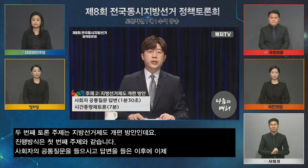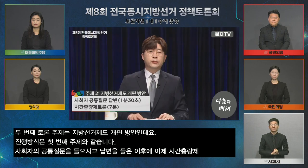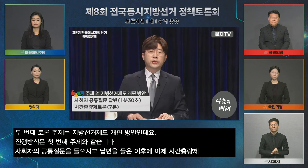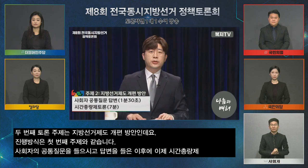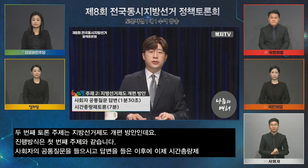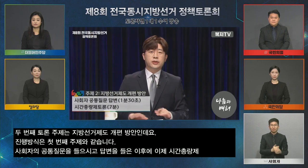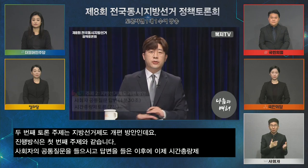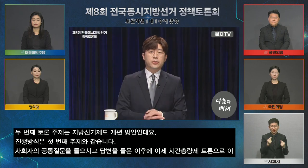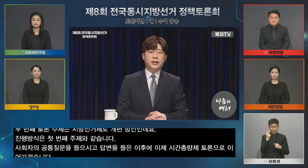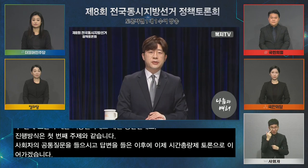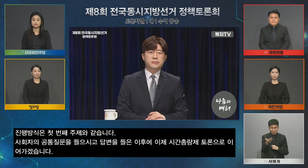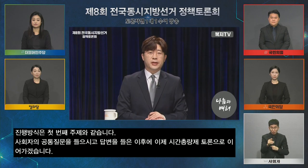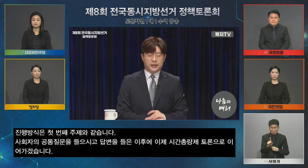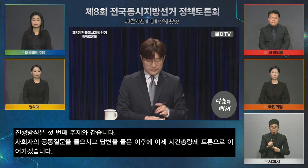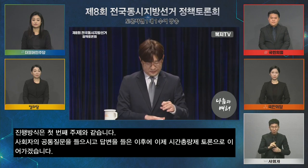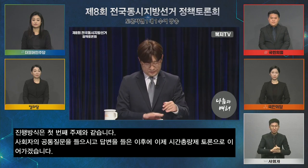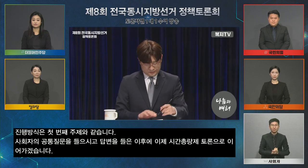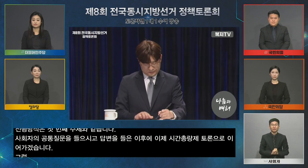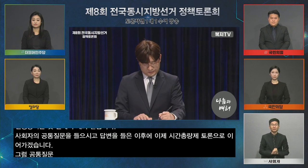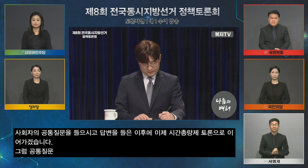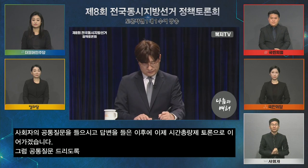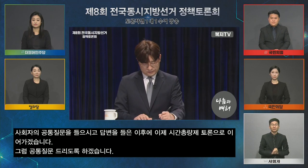자, 그럼 공통 질문 드리도록 하겠습니다.